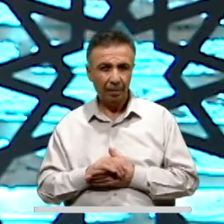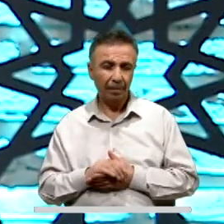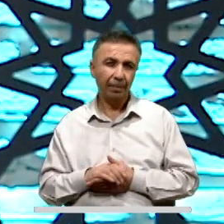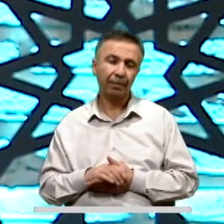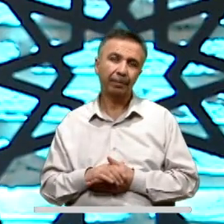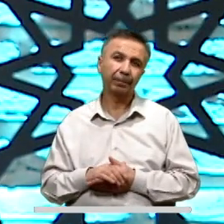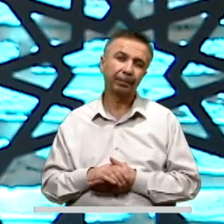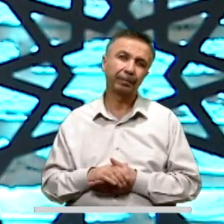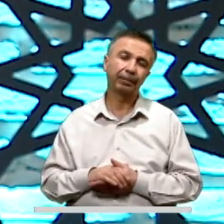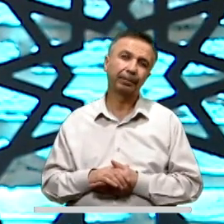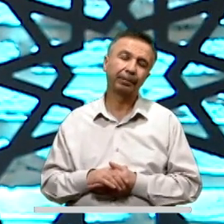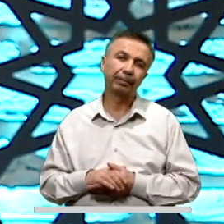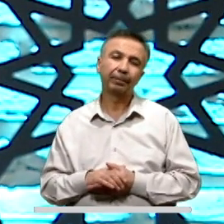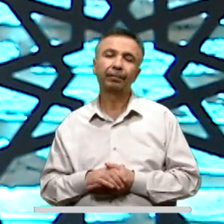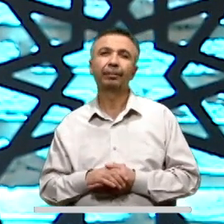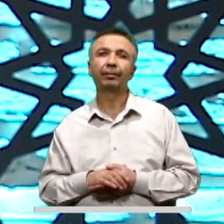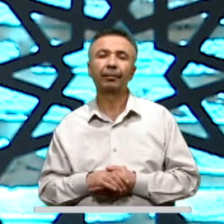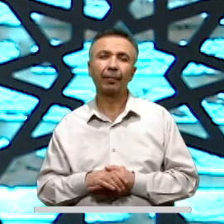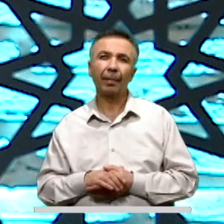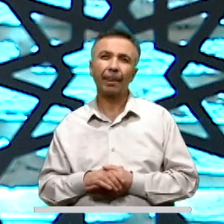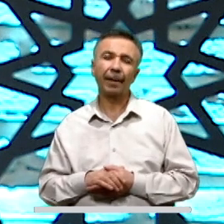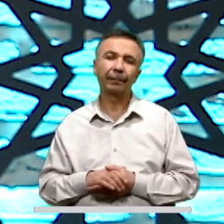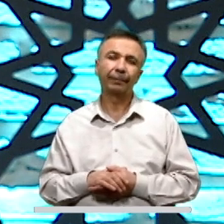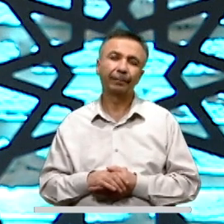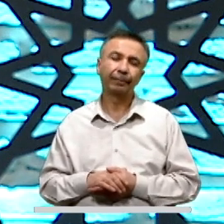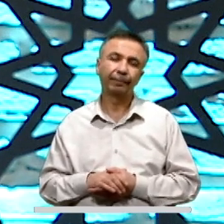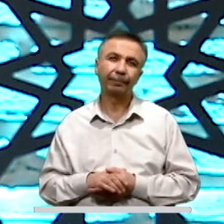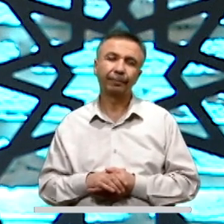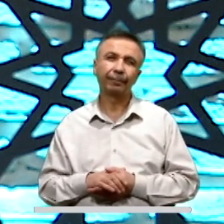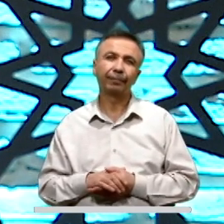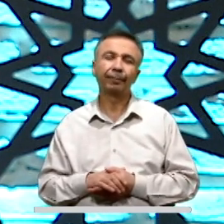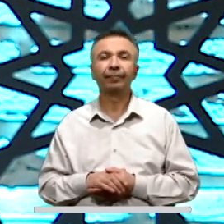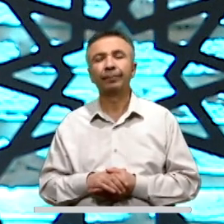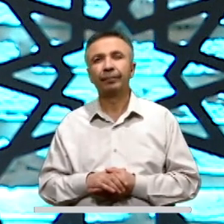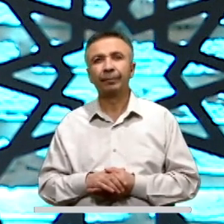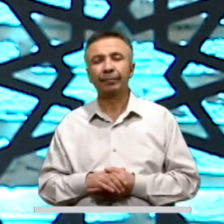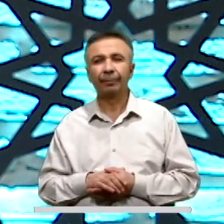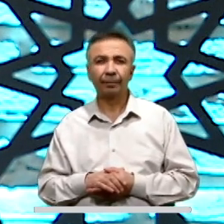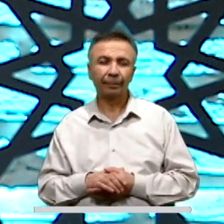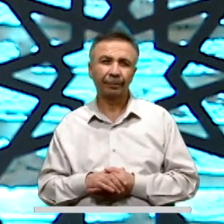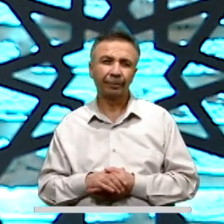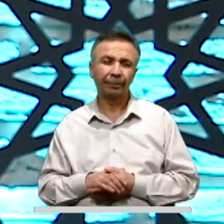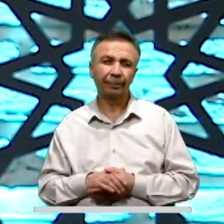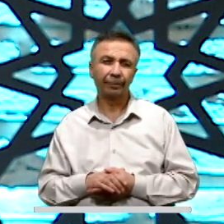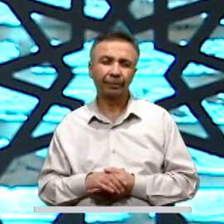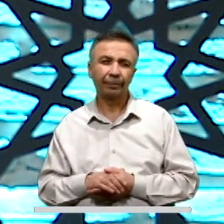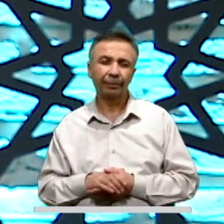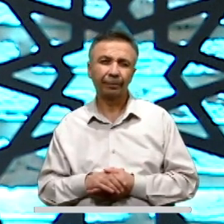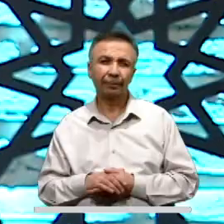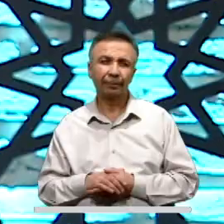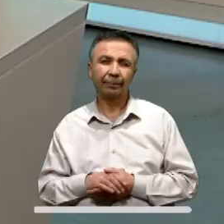Soralım Adnan Bey. Cenab-ı Allah hayırlı şifalar ihsan etsin size. Bayburt'a selam ediyoruz. Hayırlı akşamlar. İkinci sorudan başlayalım isterseniz